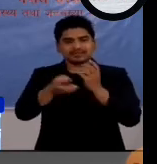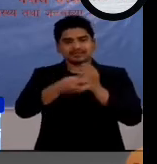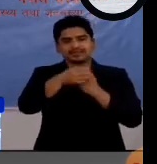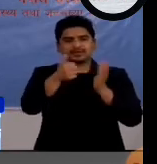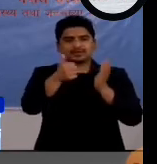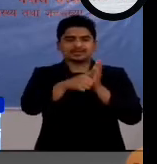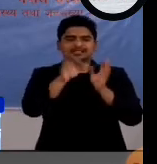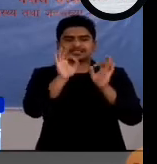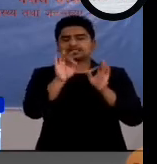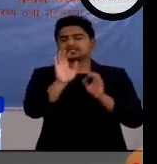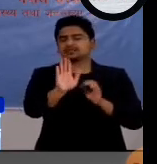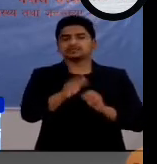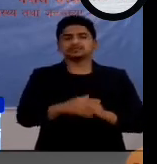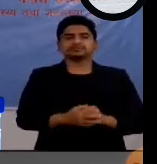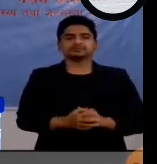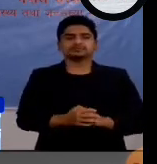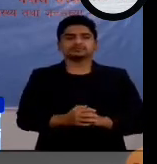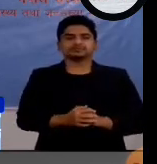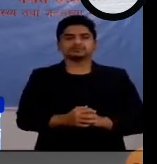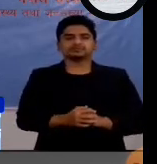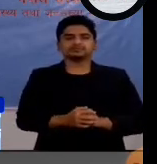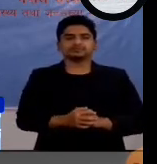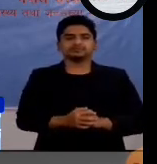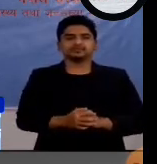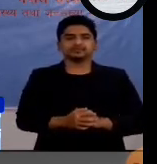देशको तुलनामा भन्न सकिन्छ।